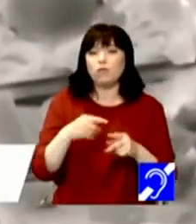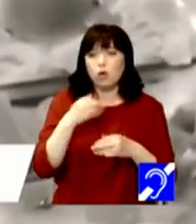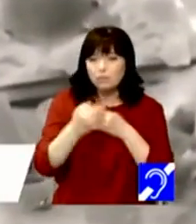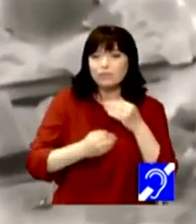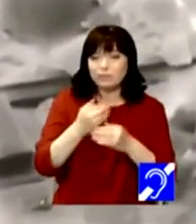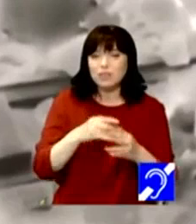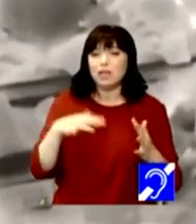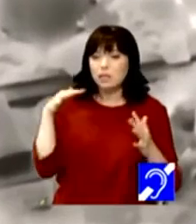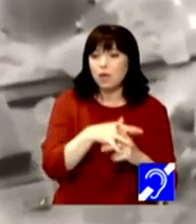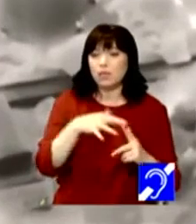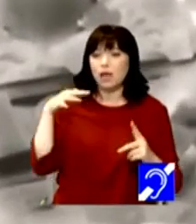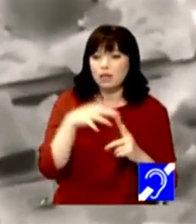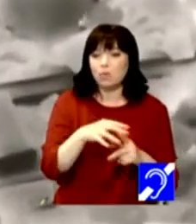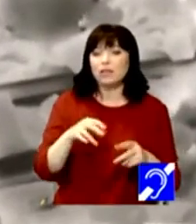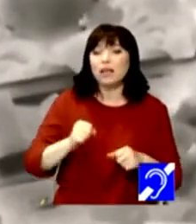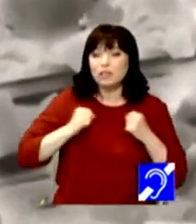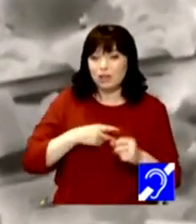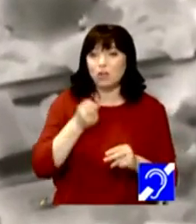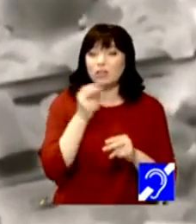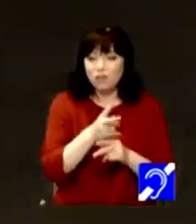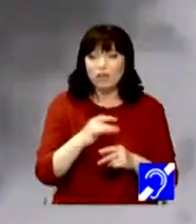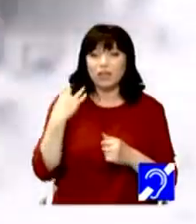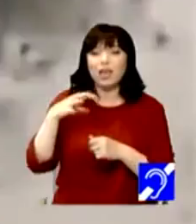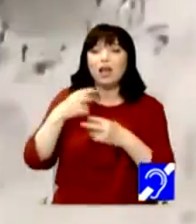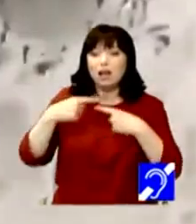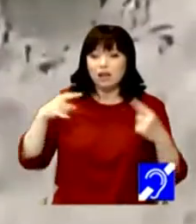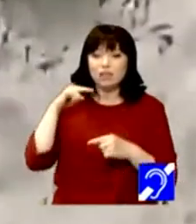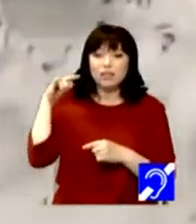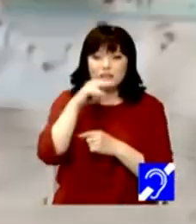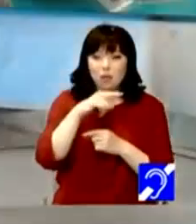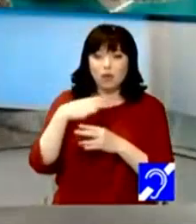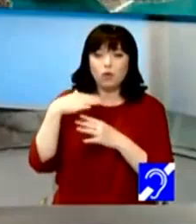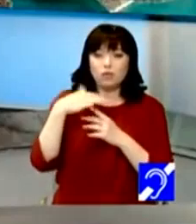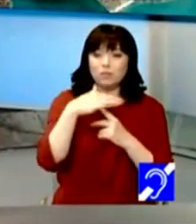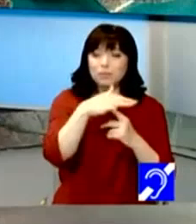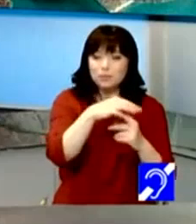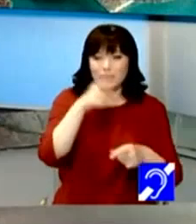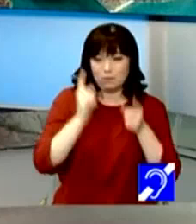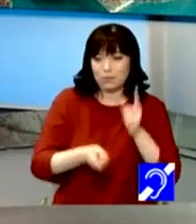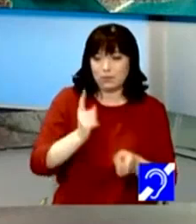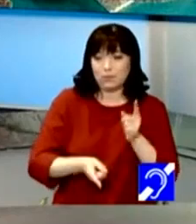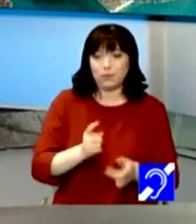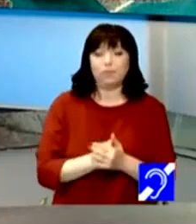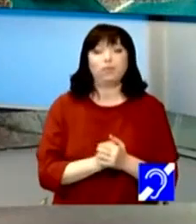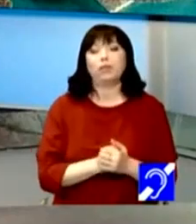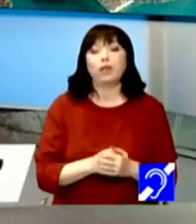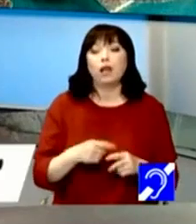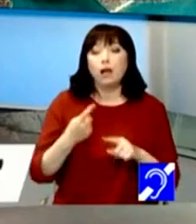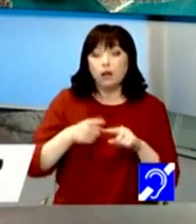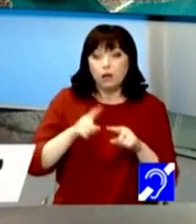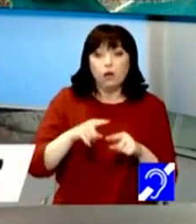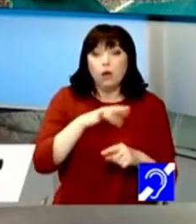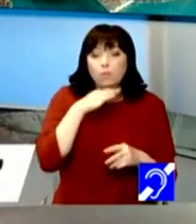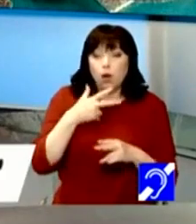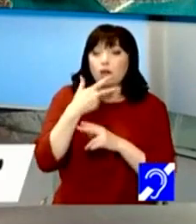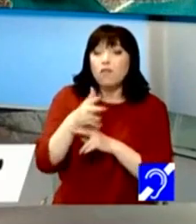constant pozițiile și navele de aprovizionare cu drone Bayraktar. Lumea întreagă a privit împietrită o serie